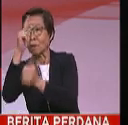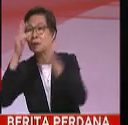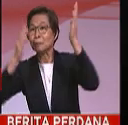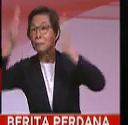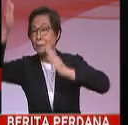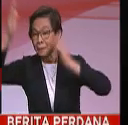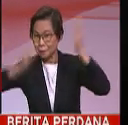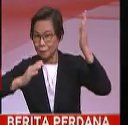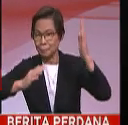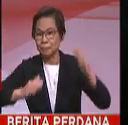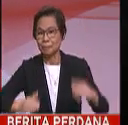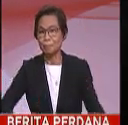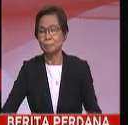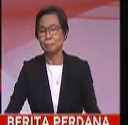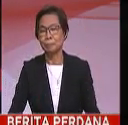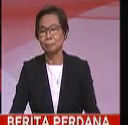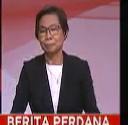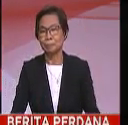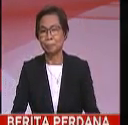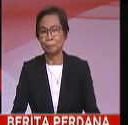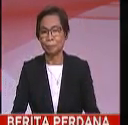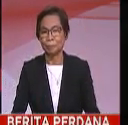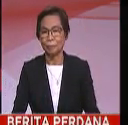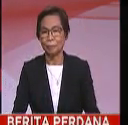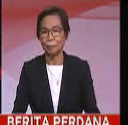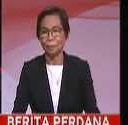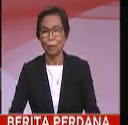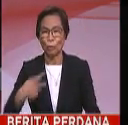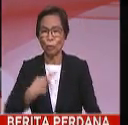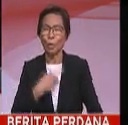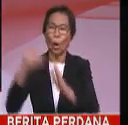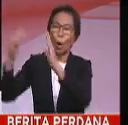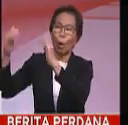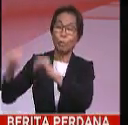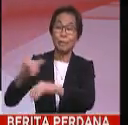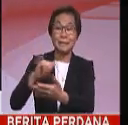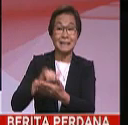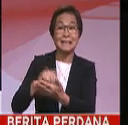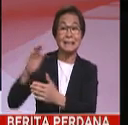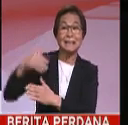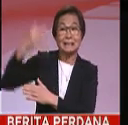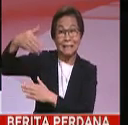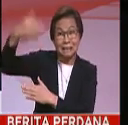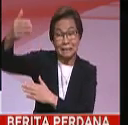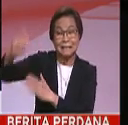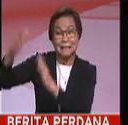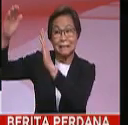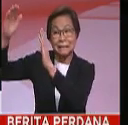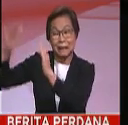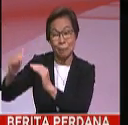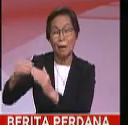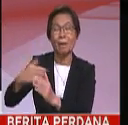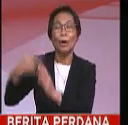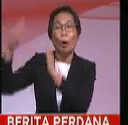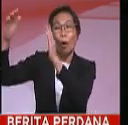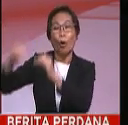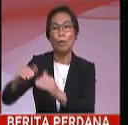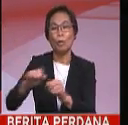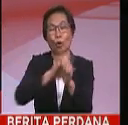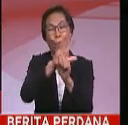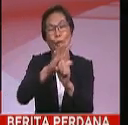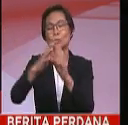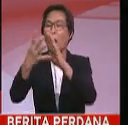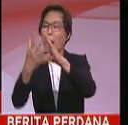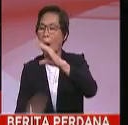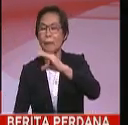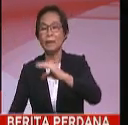Malaysia. We hope at that time apa ni COVID semua dah hilang dengan ada